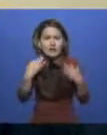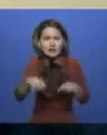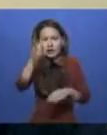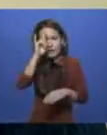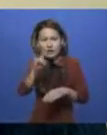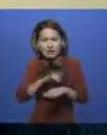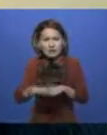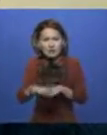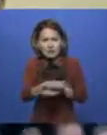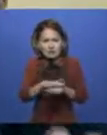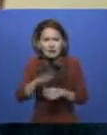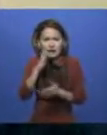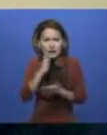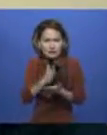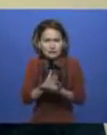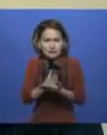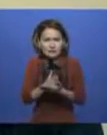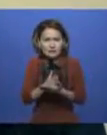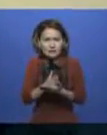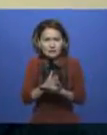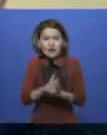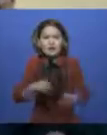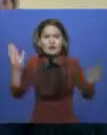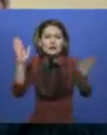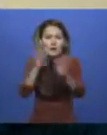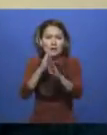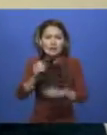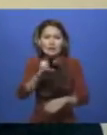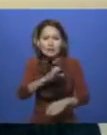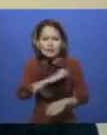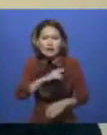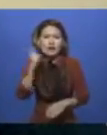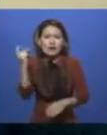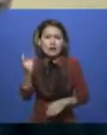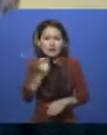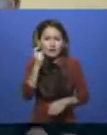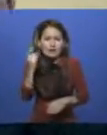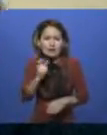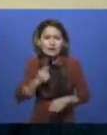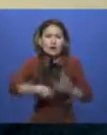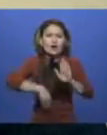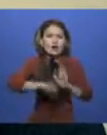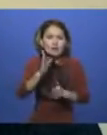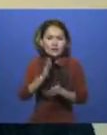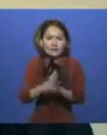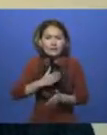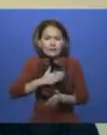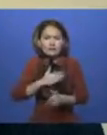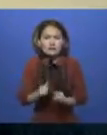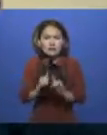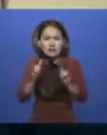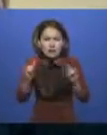деген не? Оның табиғаты қандай? Оның экономикасы қандай? Біз қандай дәрежеге